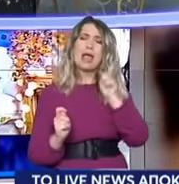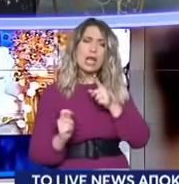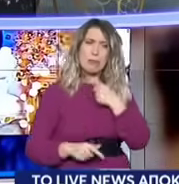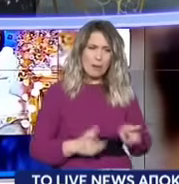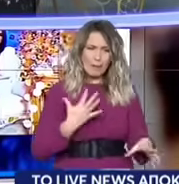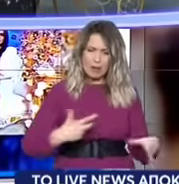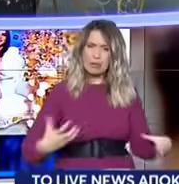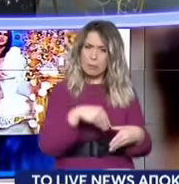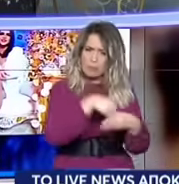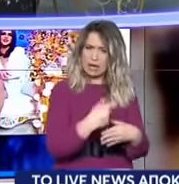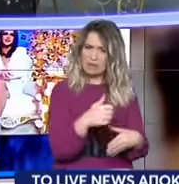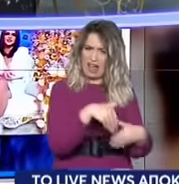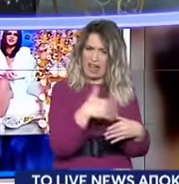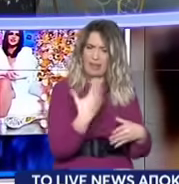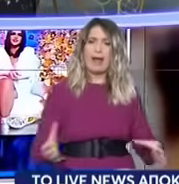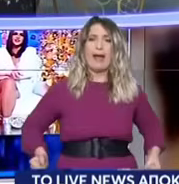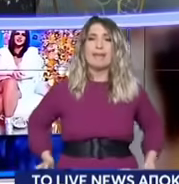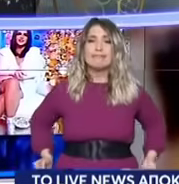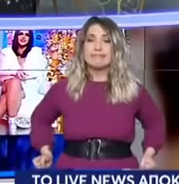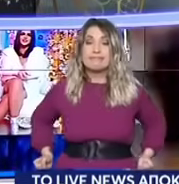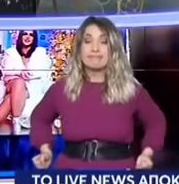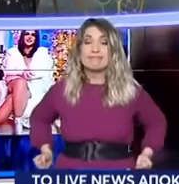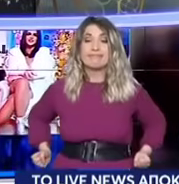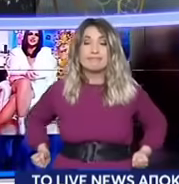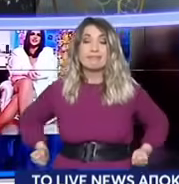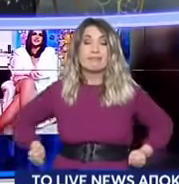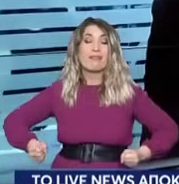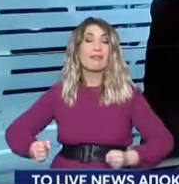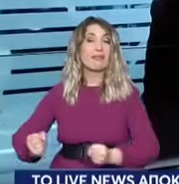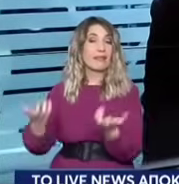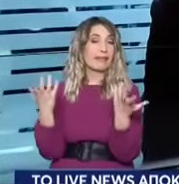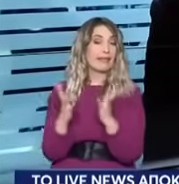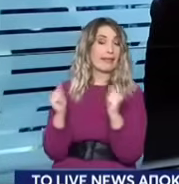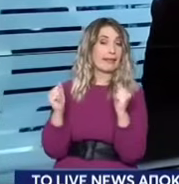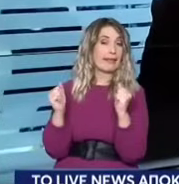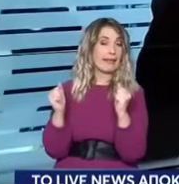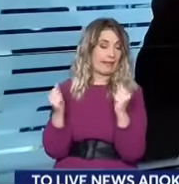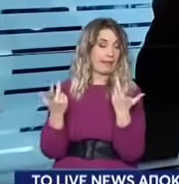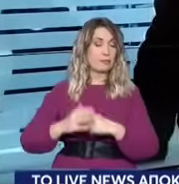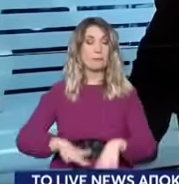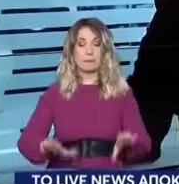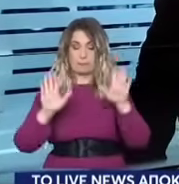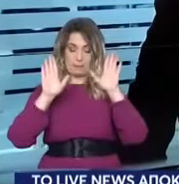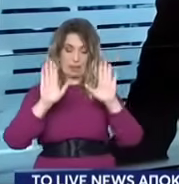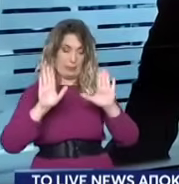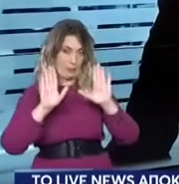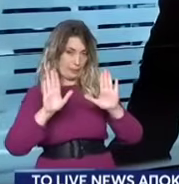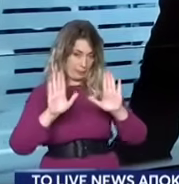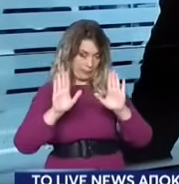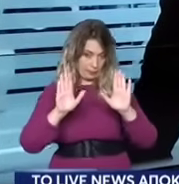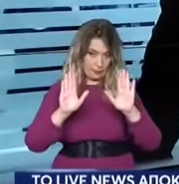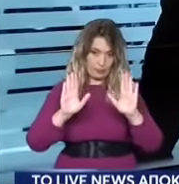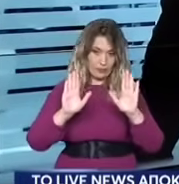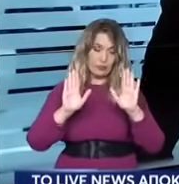να αναχωρεί από το σπίτι μαζί με έναν άλλον ομοεθνή του. Ένα λεπτό, γιατί πριν συνεχίσει να ακούσουμε ακριβώς αυτό που λες. Τι